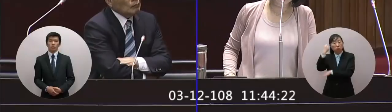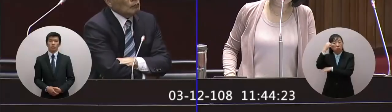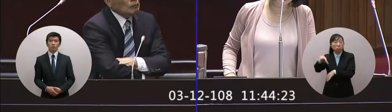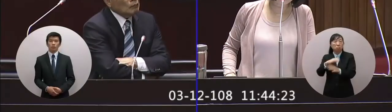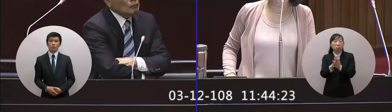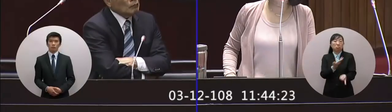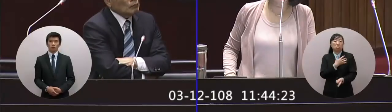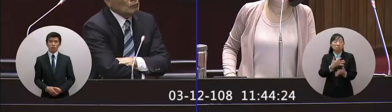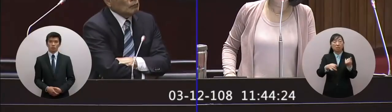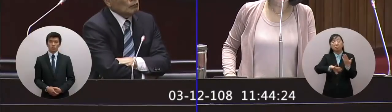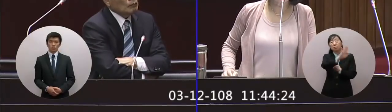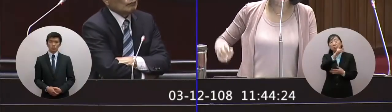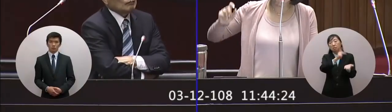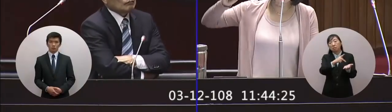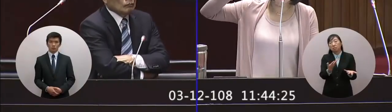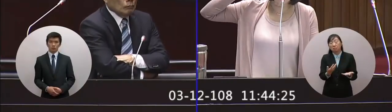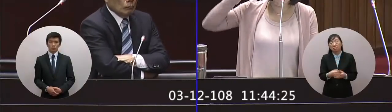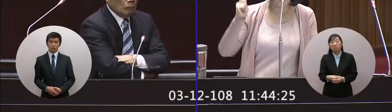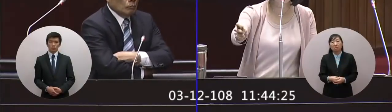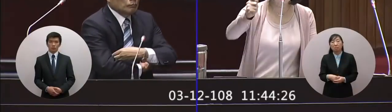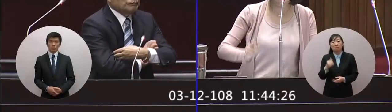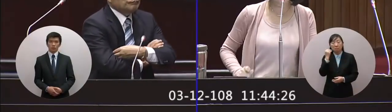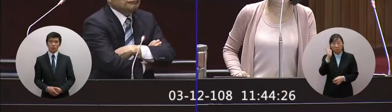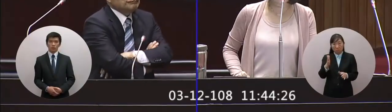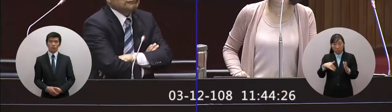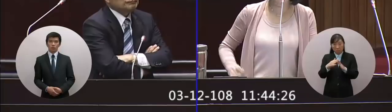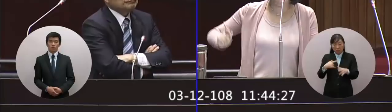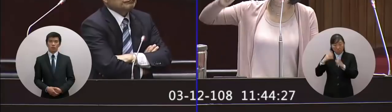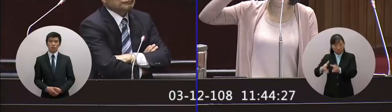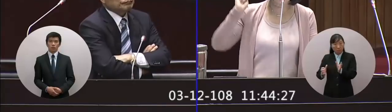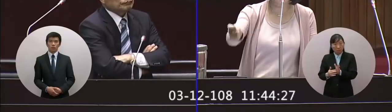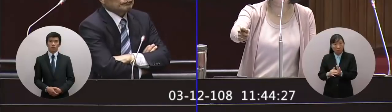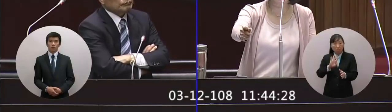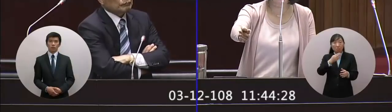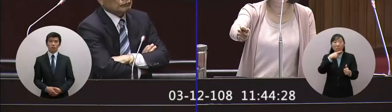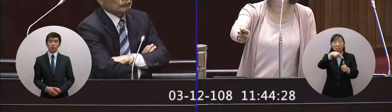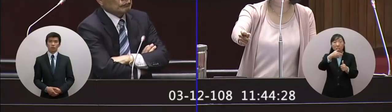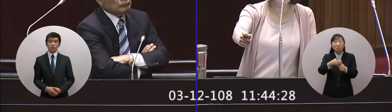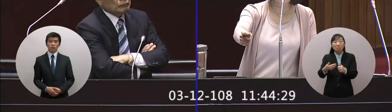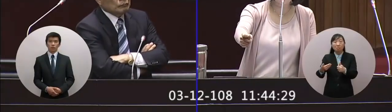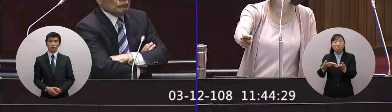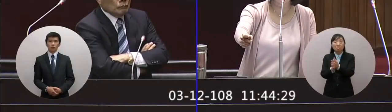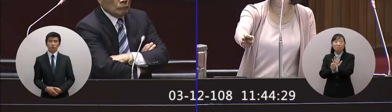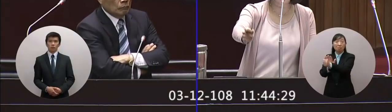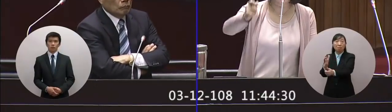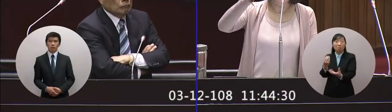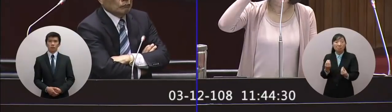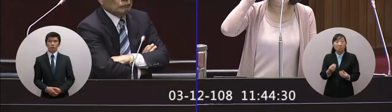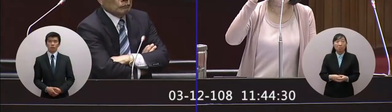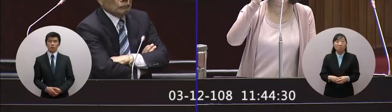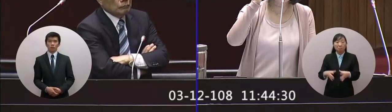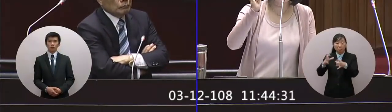到外头去租房子，或者是学校勇敢的去盖了，可是教育部没有支持，只好盖好之